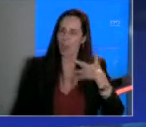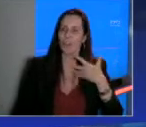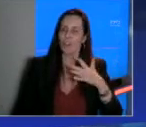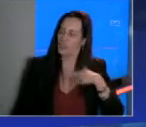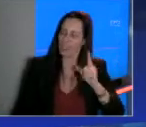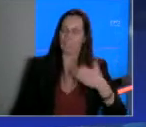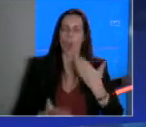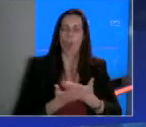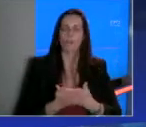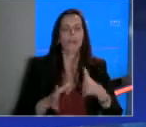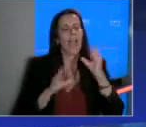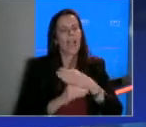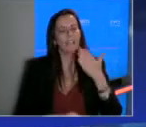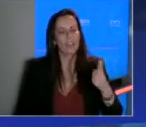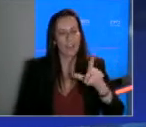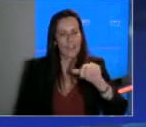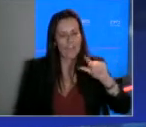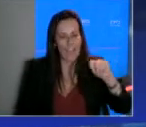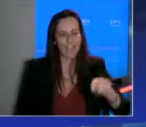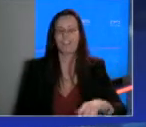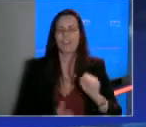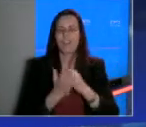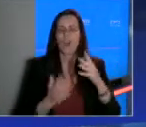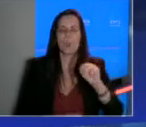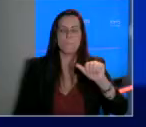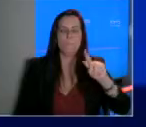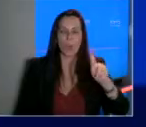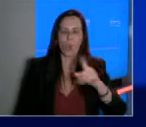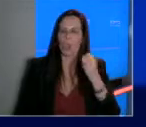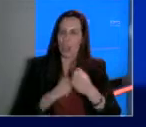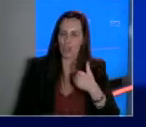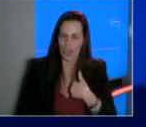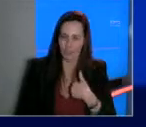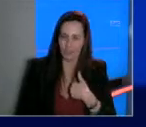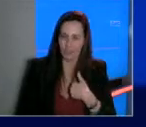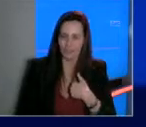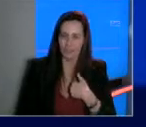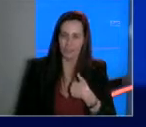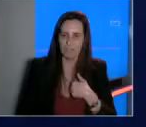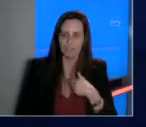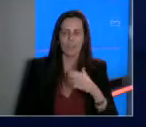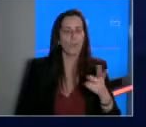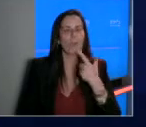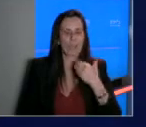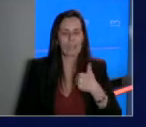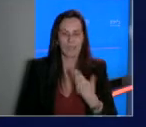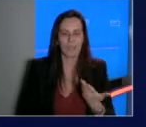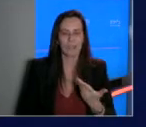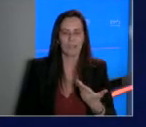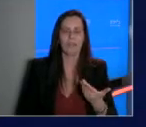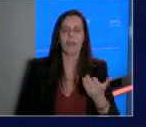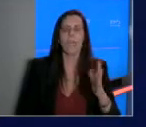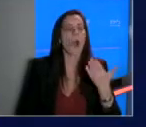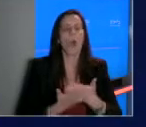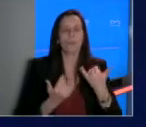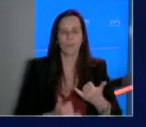נטל ההוכחה. ערב טוב לך, אליעד בר סתיו, עיתונאית מרקו, תשמעי, קשה לי, בואי, משפט על, מה את הוכחת